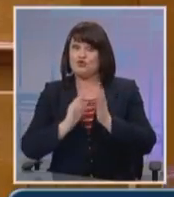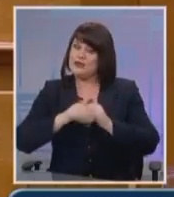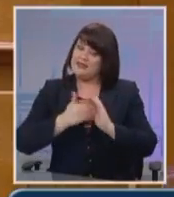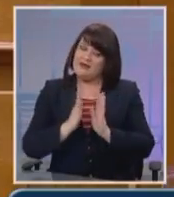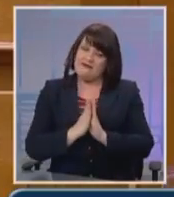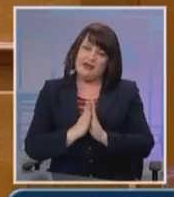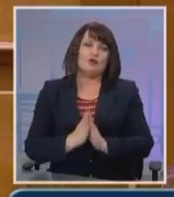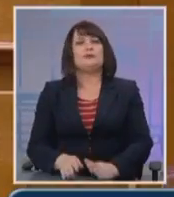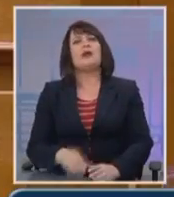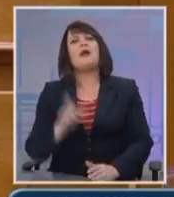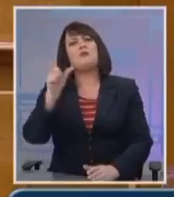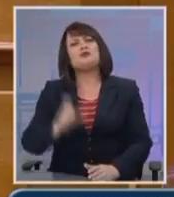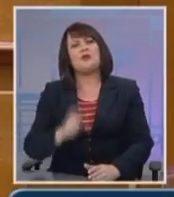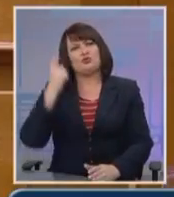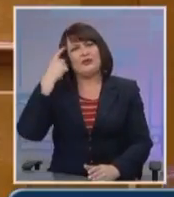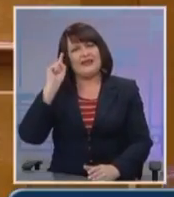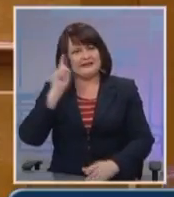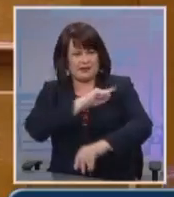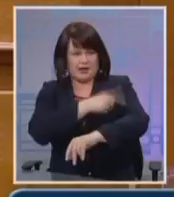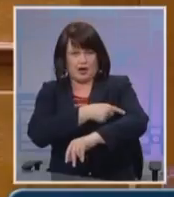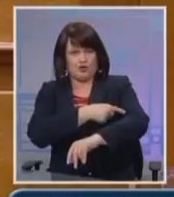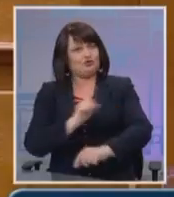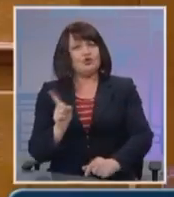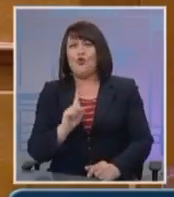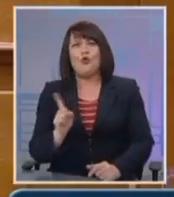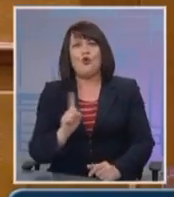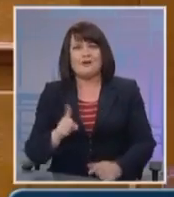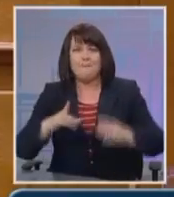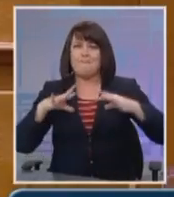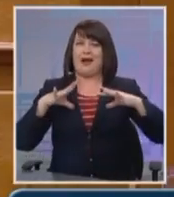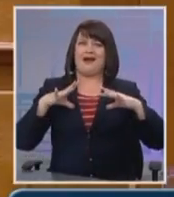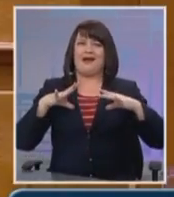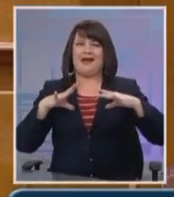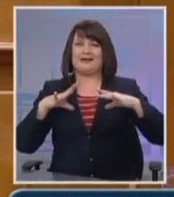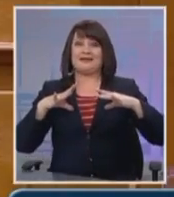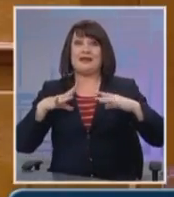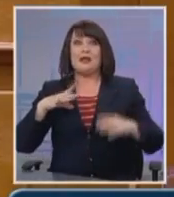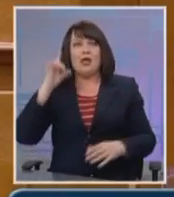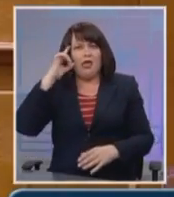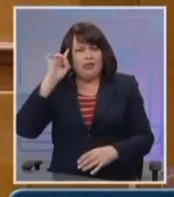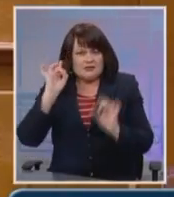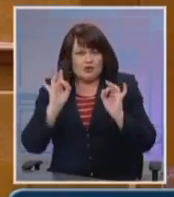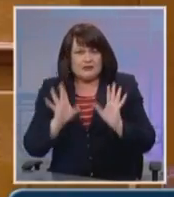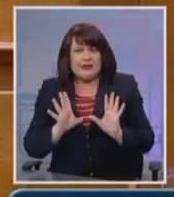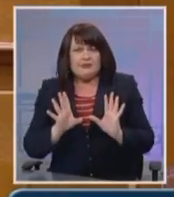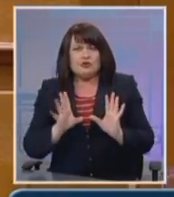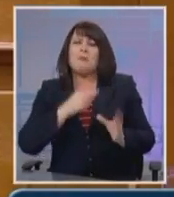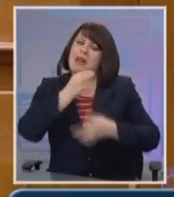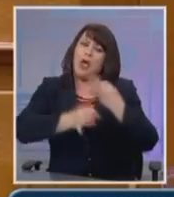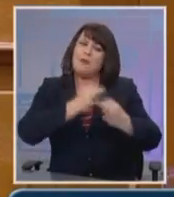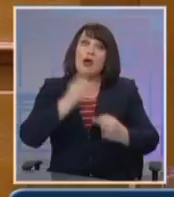Η άγνοια δεν είναι προσόν. Δεν είναι μαγιά να μην έχεις ιδέα για ποιο πράγμα